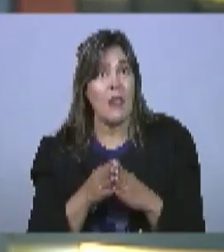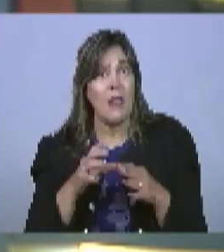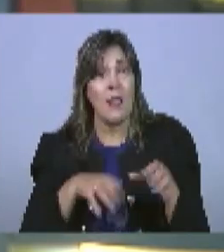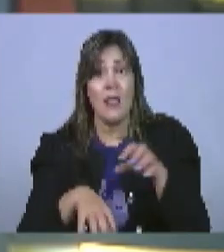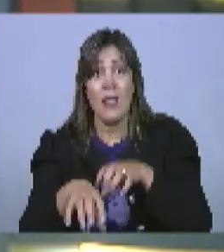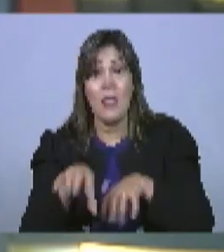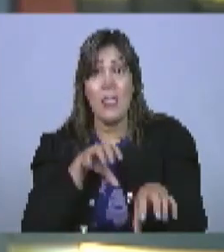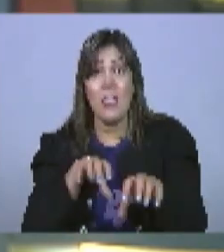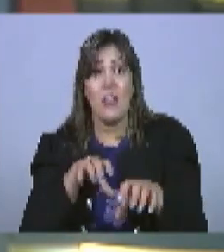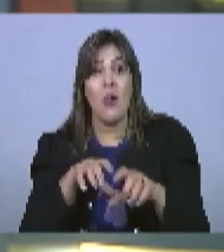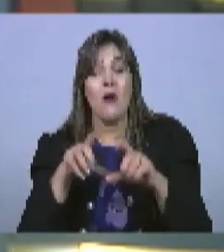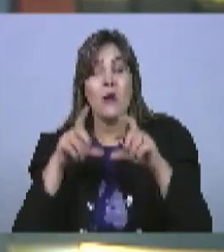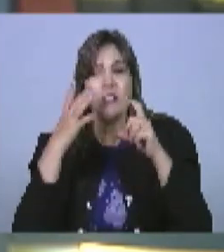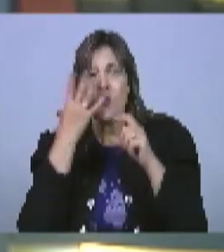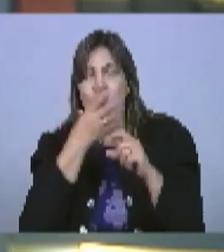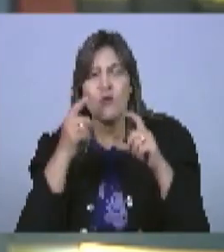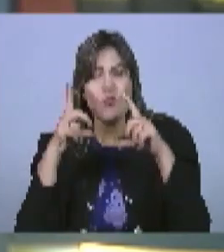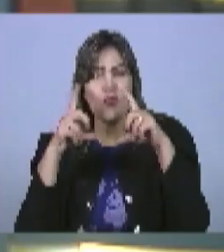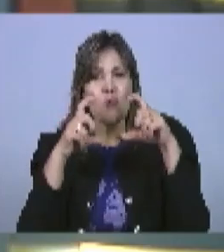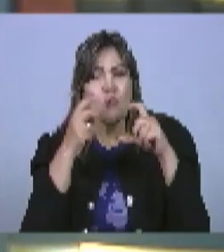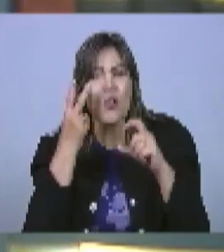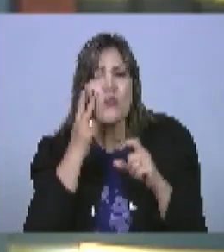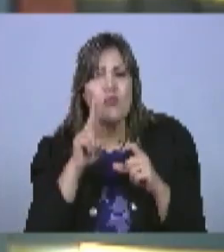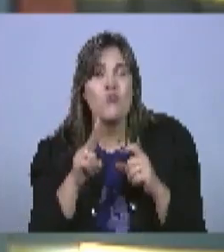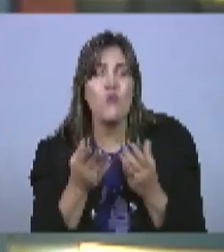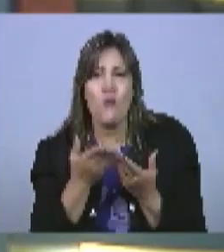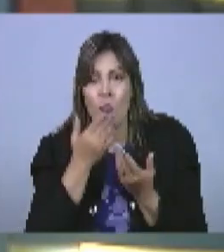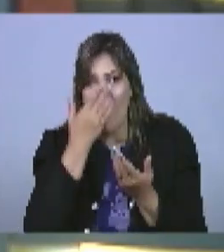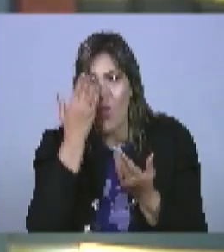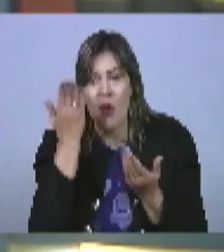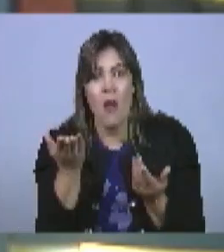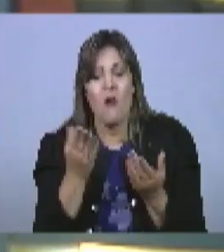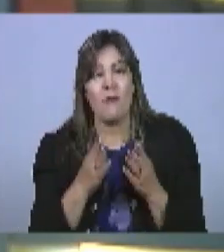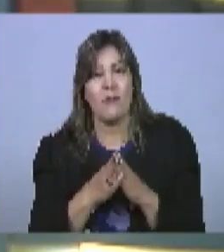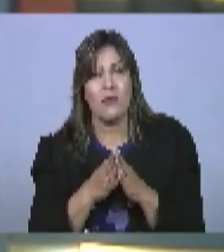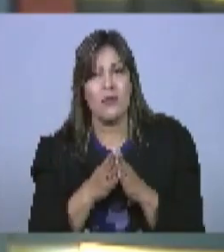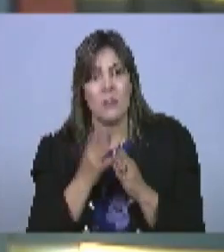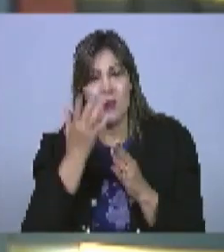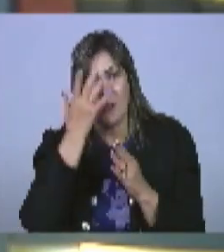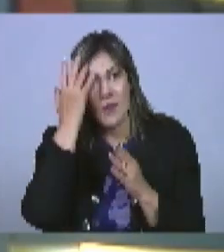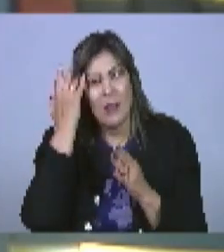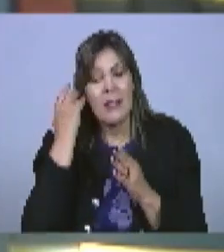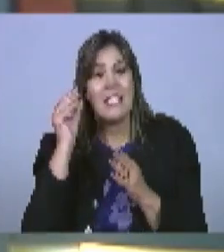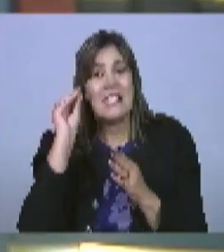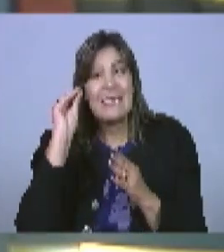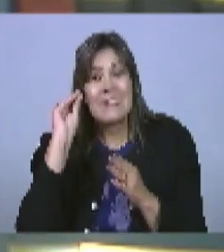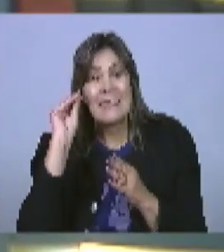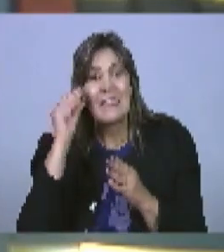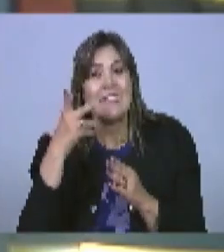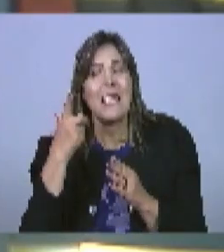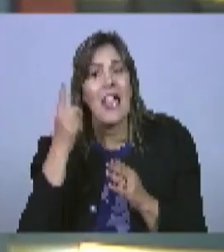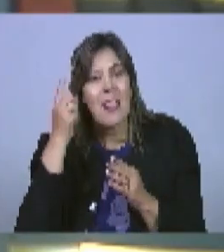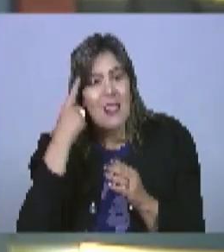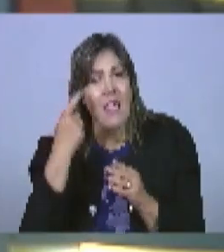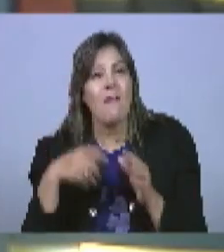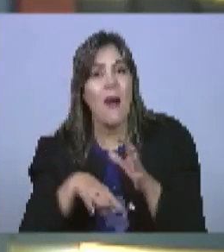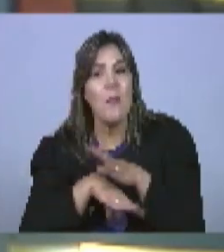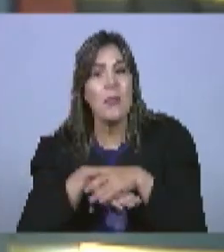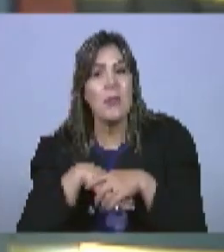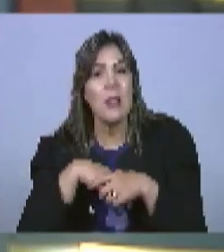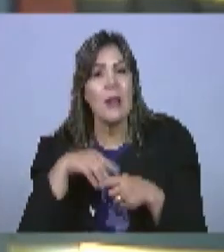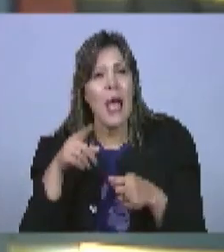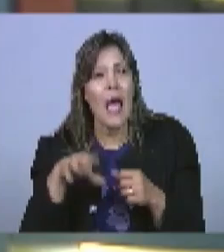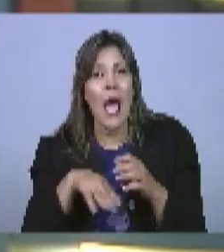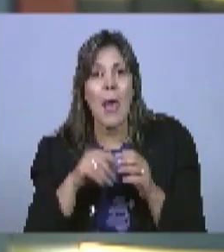خرجتش صوره واحده للمبنى حتى ا لا يعرف الطريقه التي تمت بها هذه العمليه ولكن